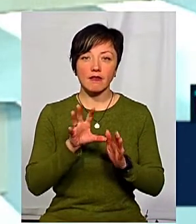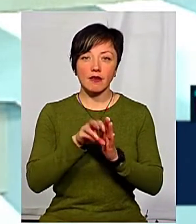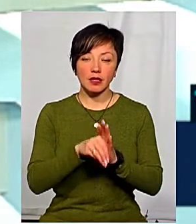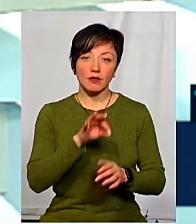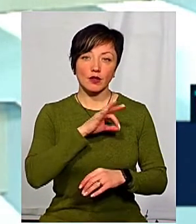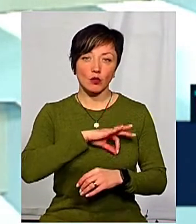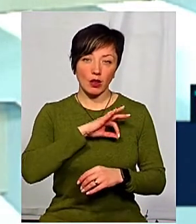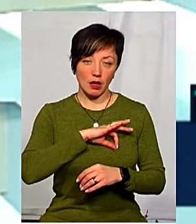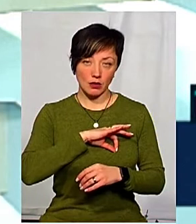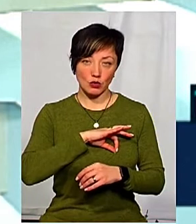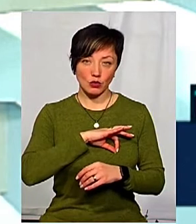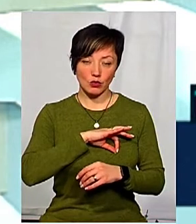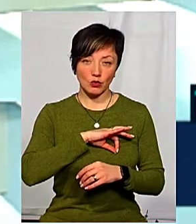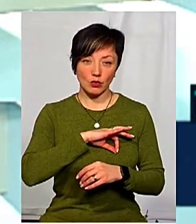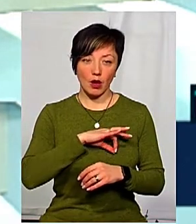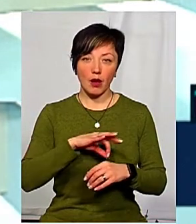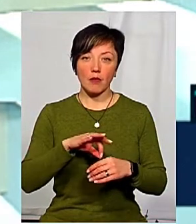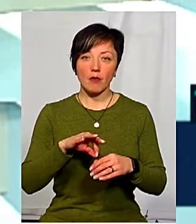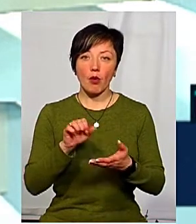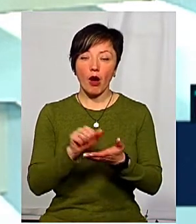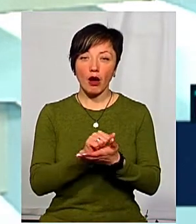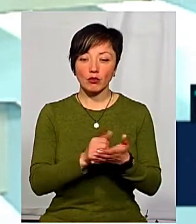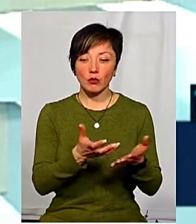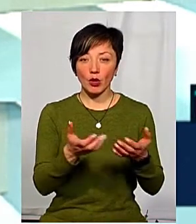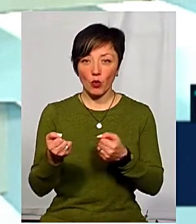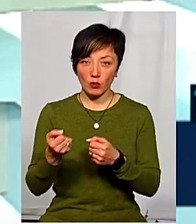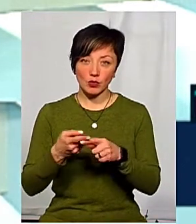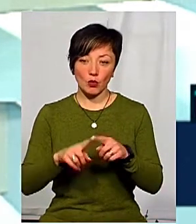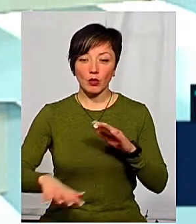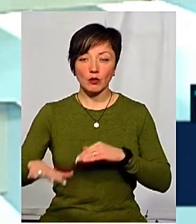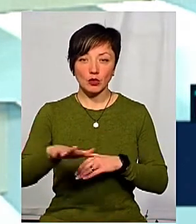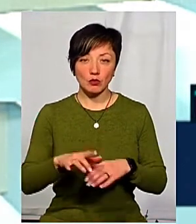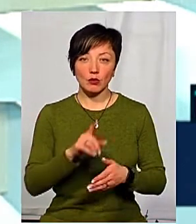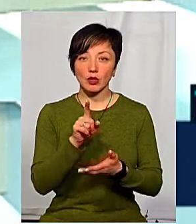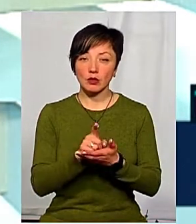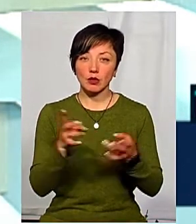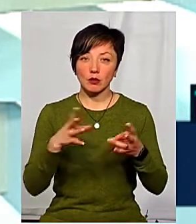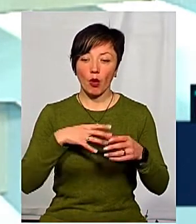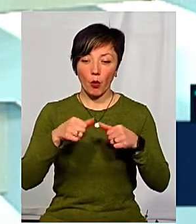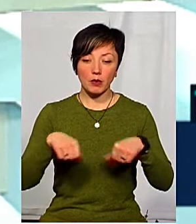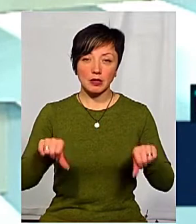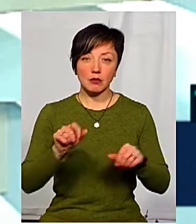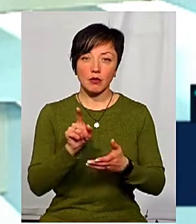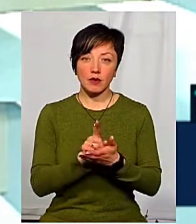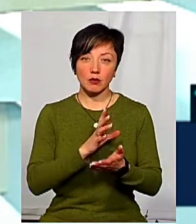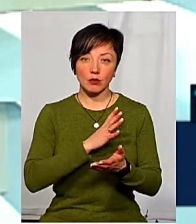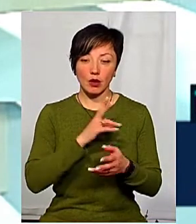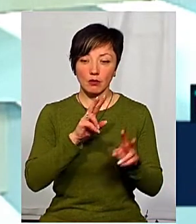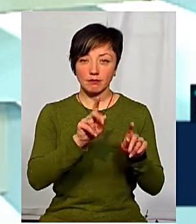введенням в експлуатацію по акту прийомки цього приміщення. Тобто його потрібно було, комісія повинна була